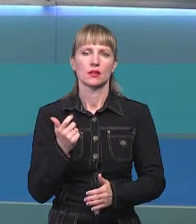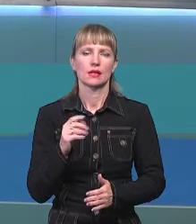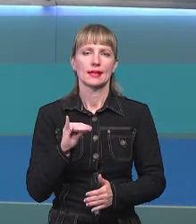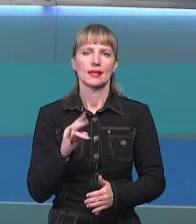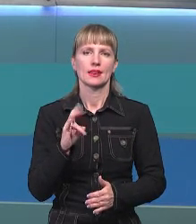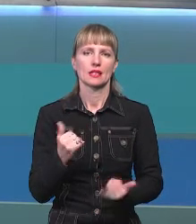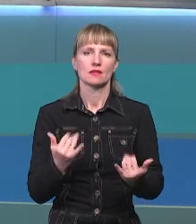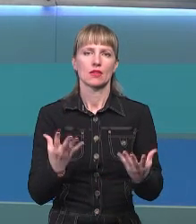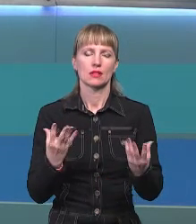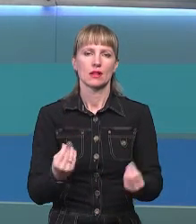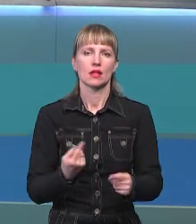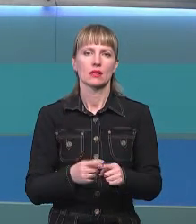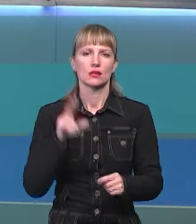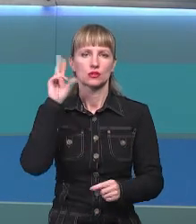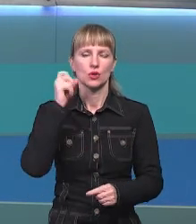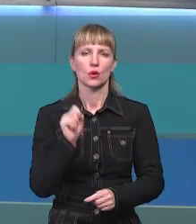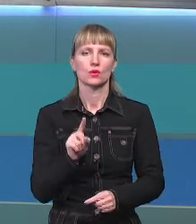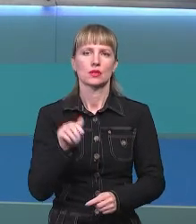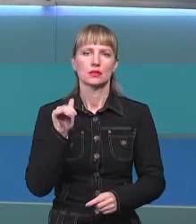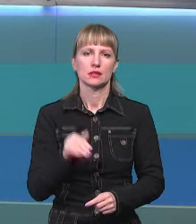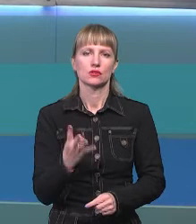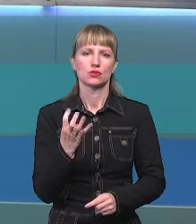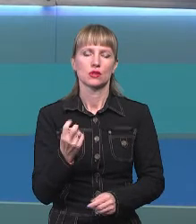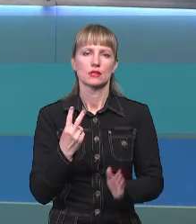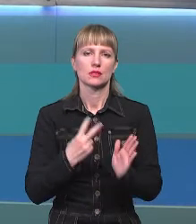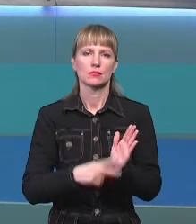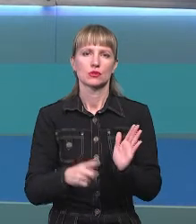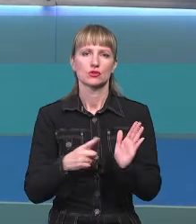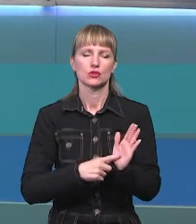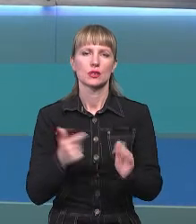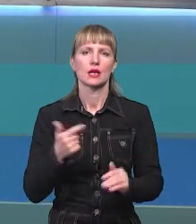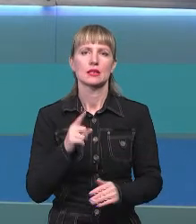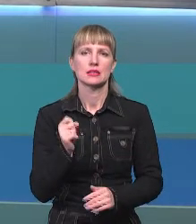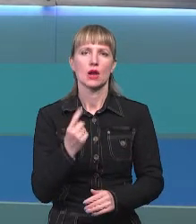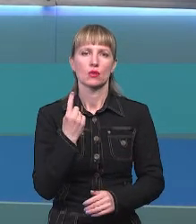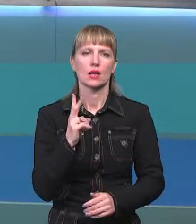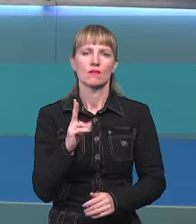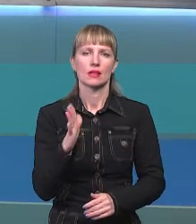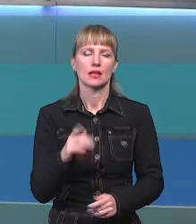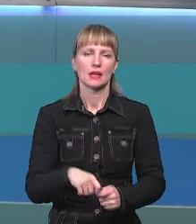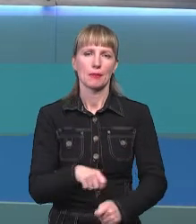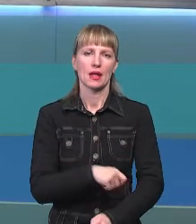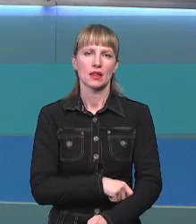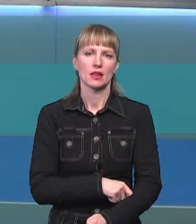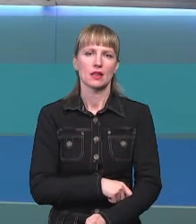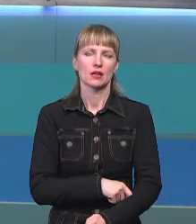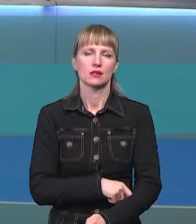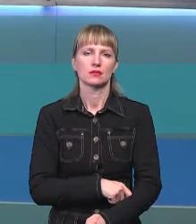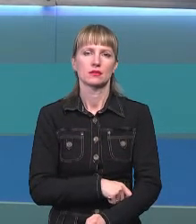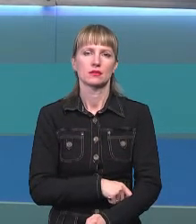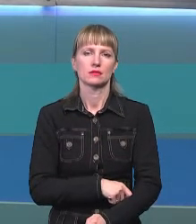І на сьогоднішній день ця цифра 11 476 гривень за один квадратний метр.